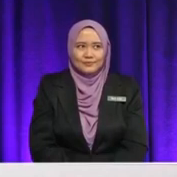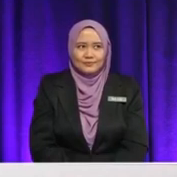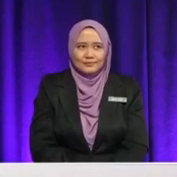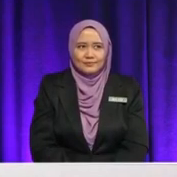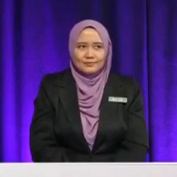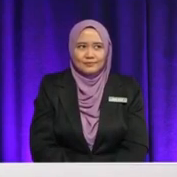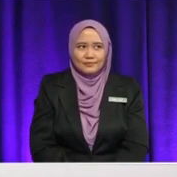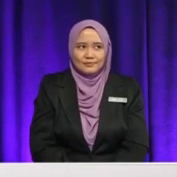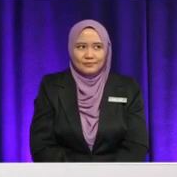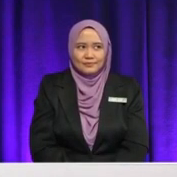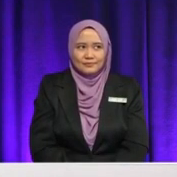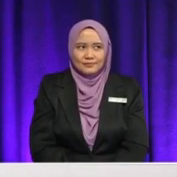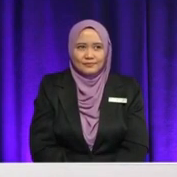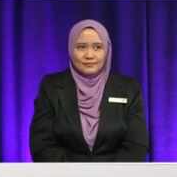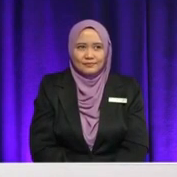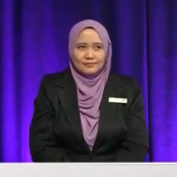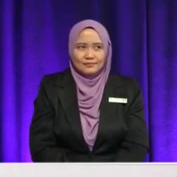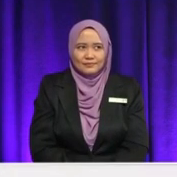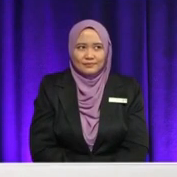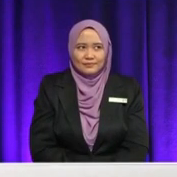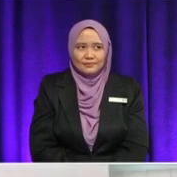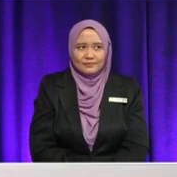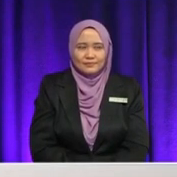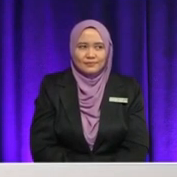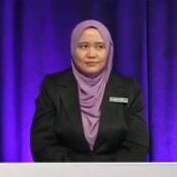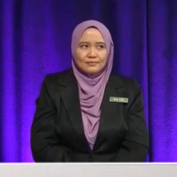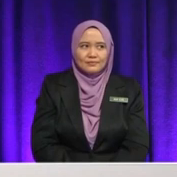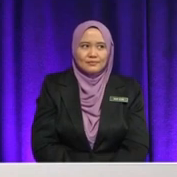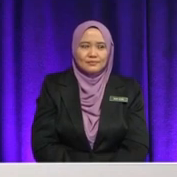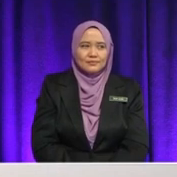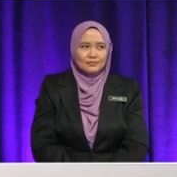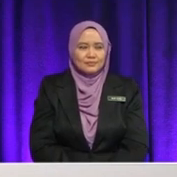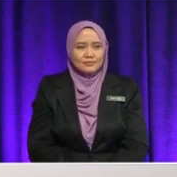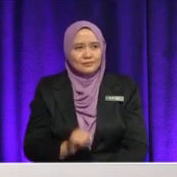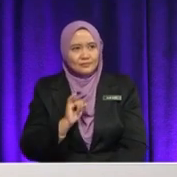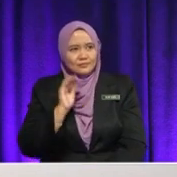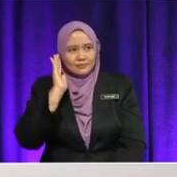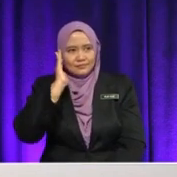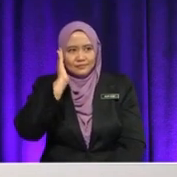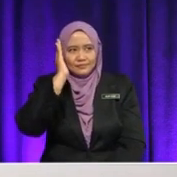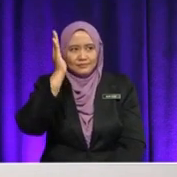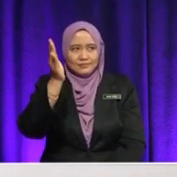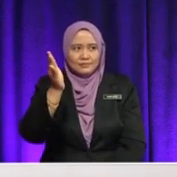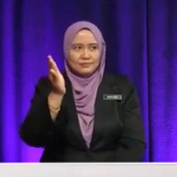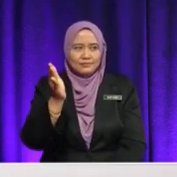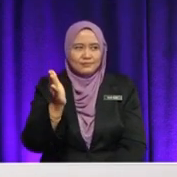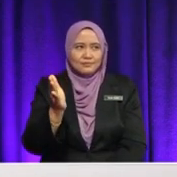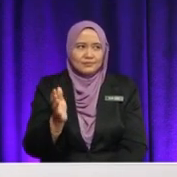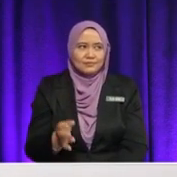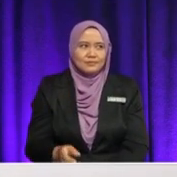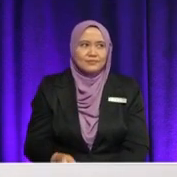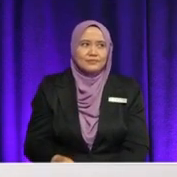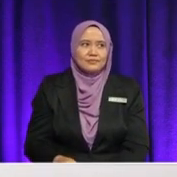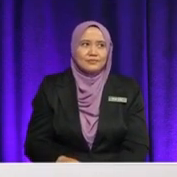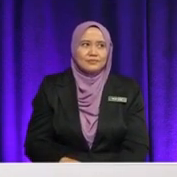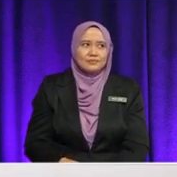Hai Sebagai seorang pemimpin yang dipilih oleh rakyat langkah saya bagi Bapak bahan-bahan kemerdekaan jaga jam Setelah